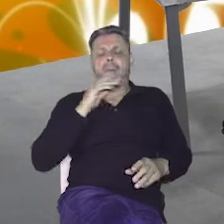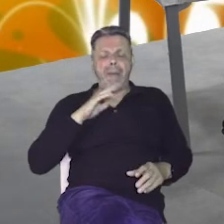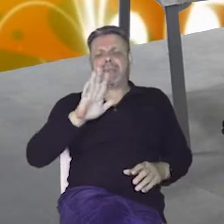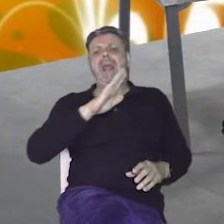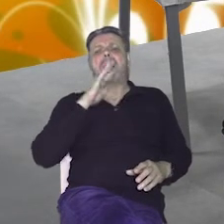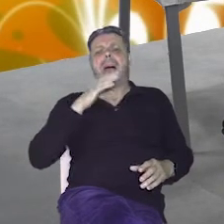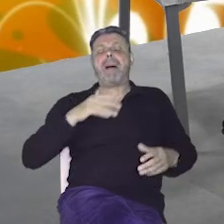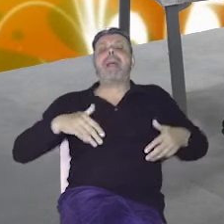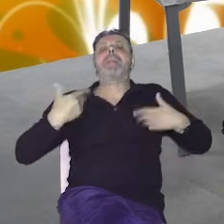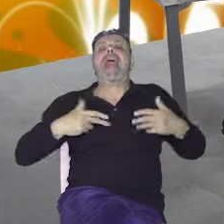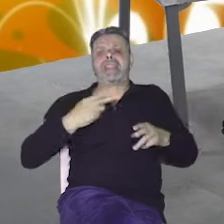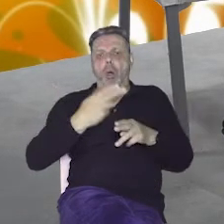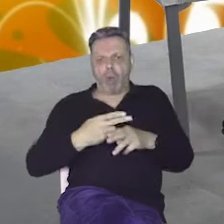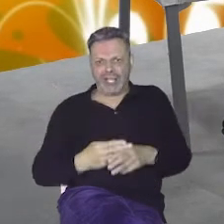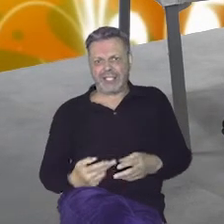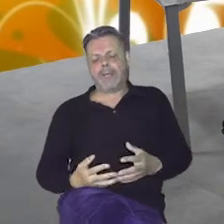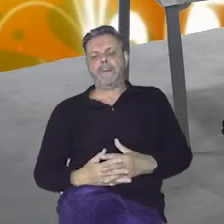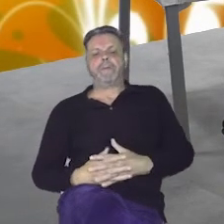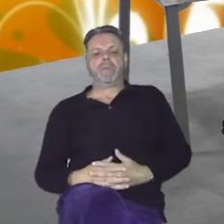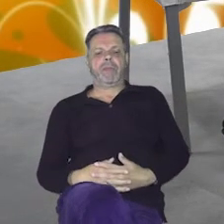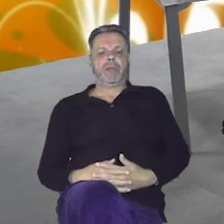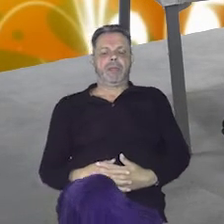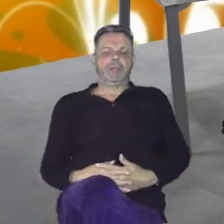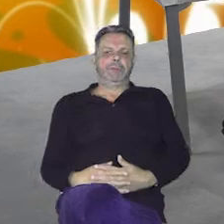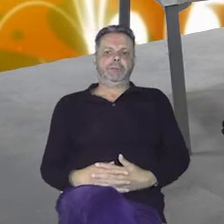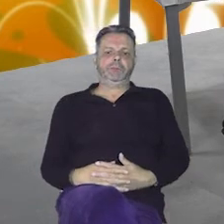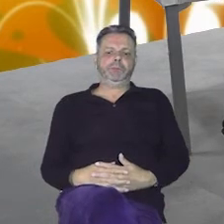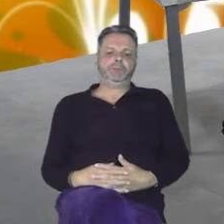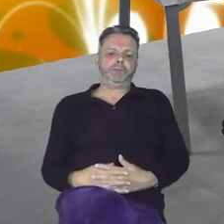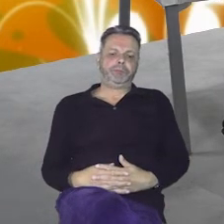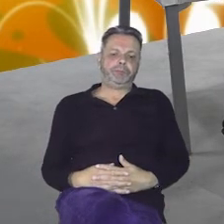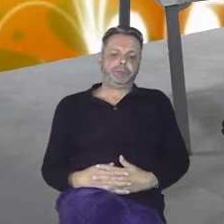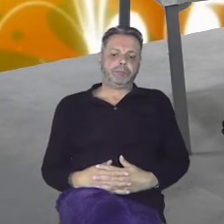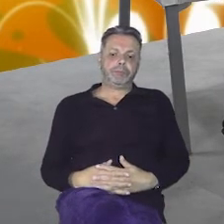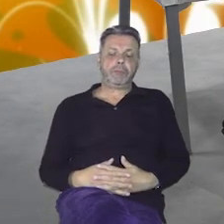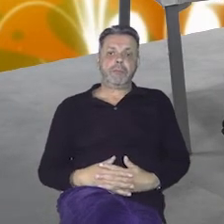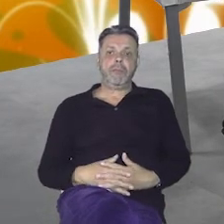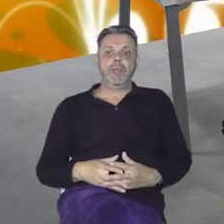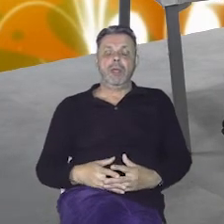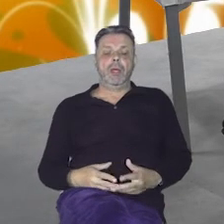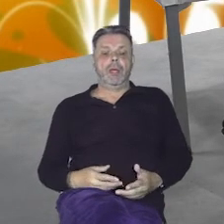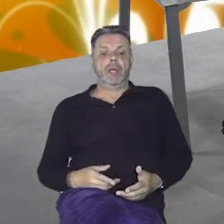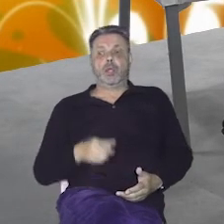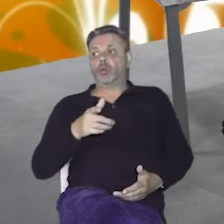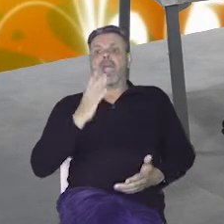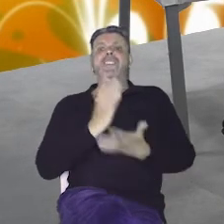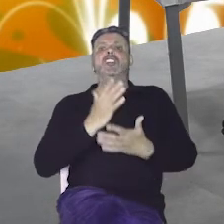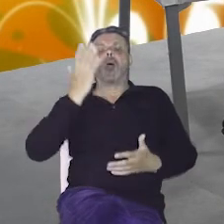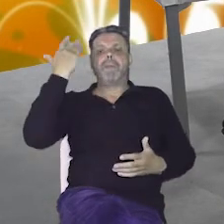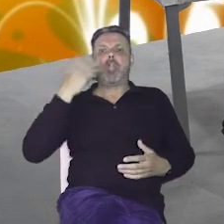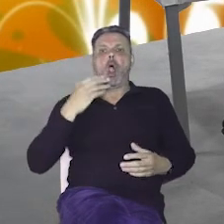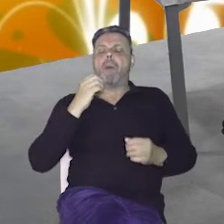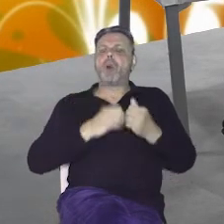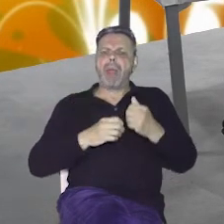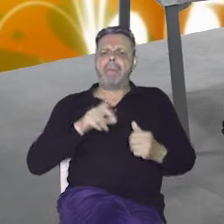mlada, mislim u ranijoj dobi, pa je tu već bio što je štama rekla problem, imamo puno takvih